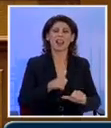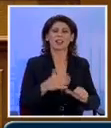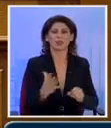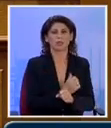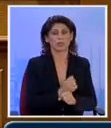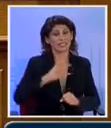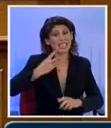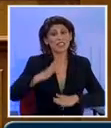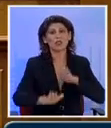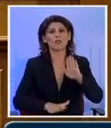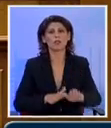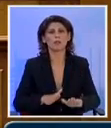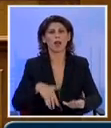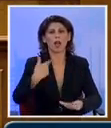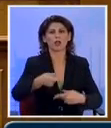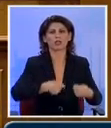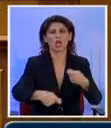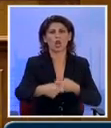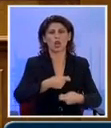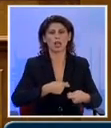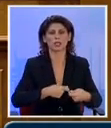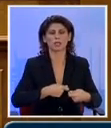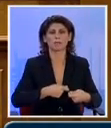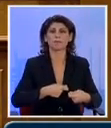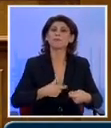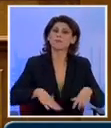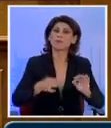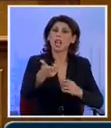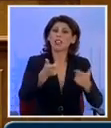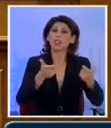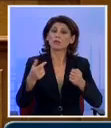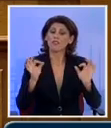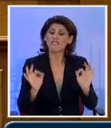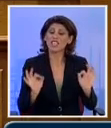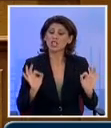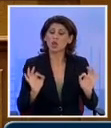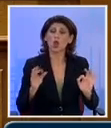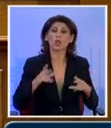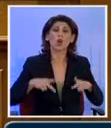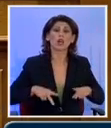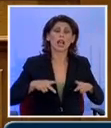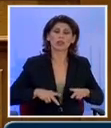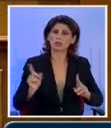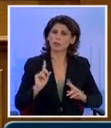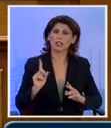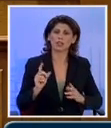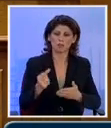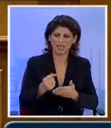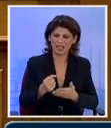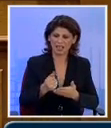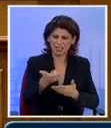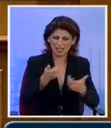Το τέταρτο βήμα είναι να βγούμε στις αγορές. Να αρχίσουμε ξανά να δανειζόμαστε ως φυσιολογική χώρα. Να μην έχουμε χρηματοδοτικά